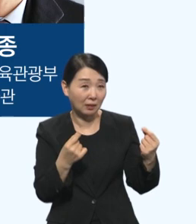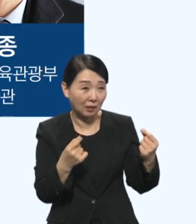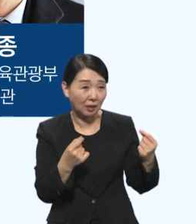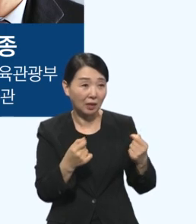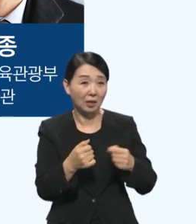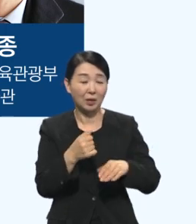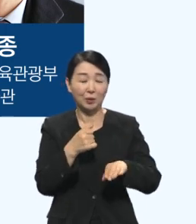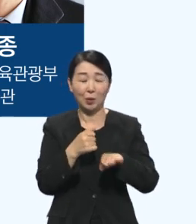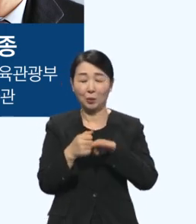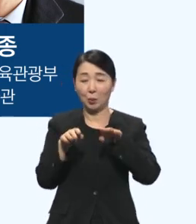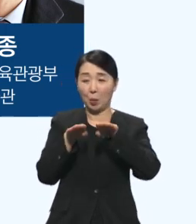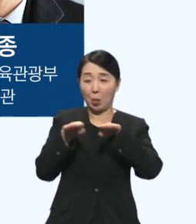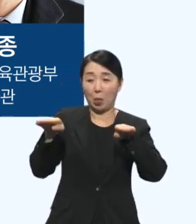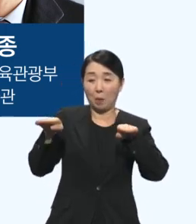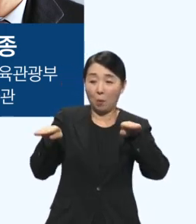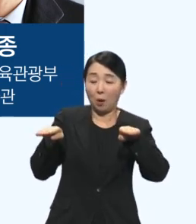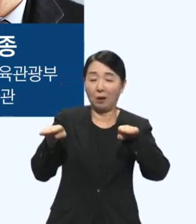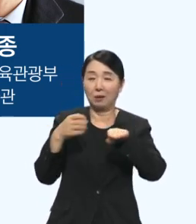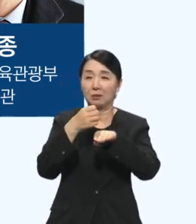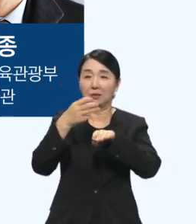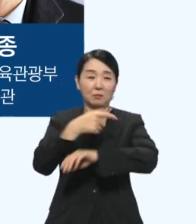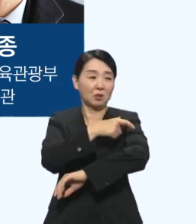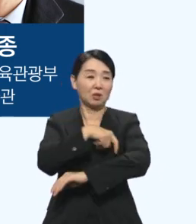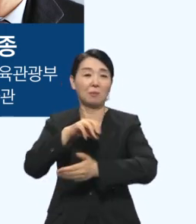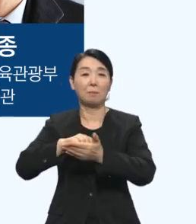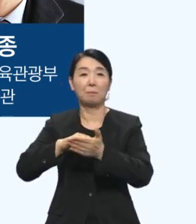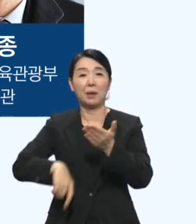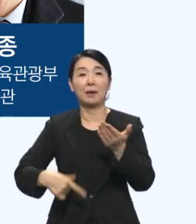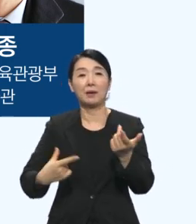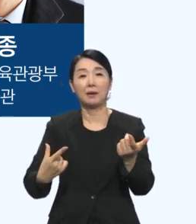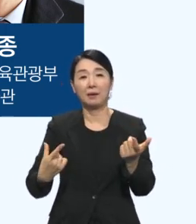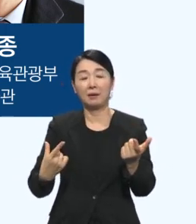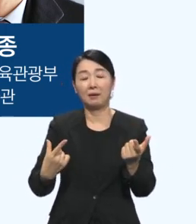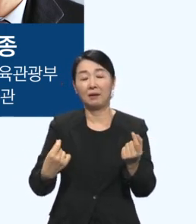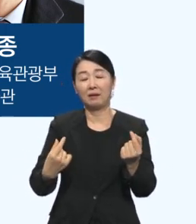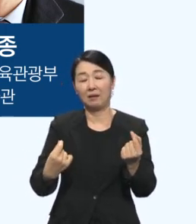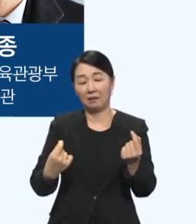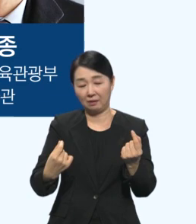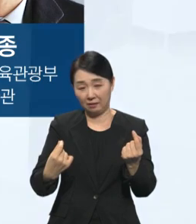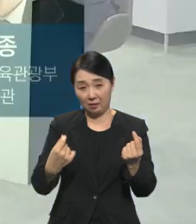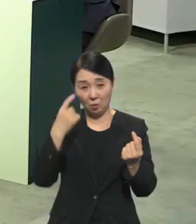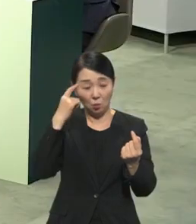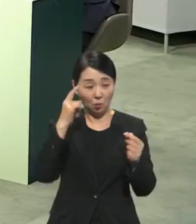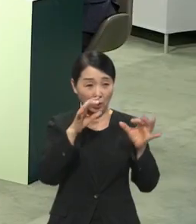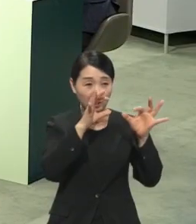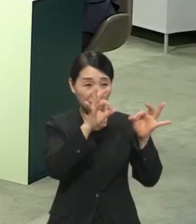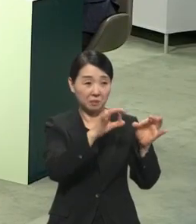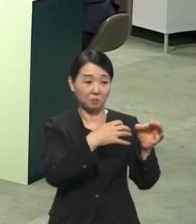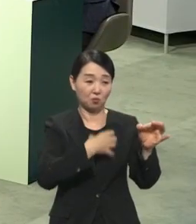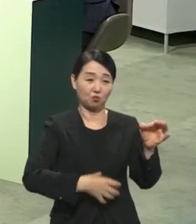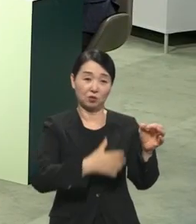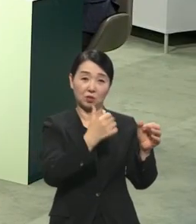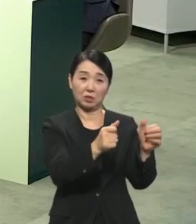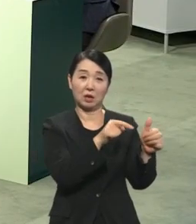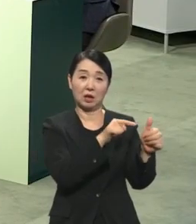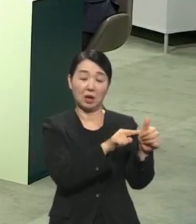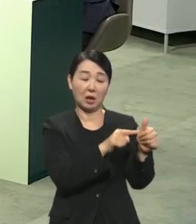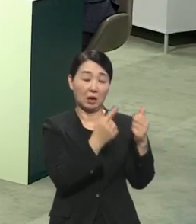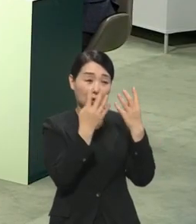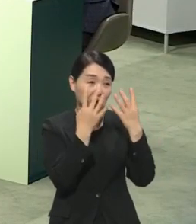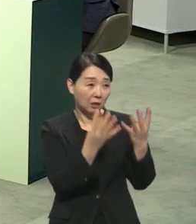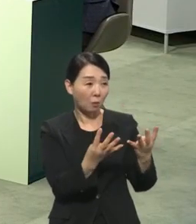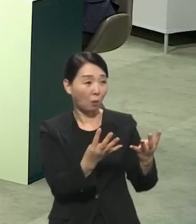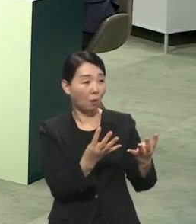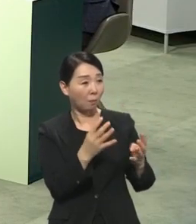위해서 삼성전 임원들은 뺐다 뭐 이런 생각이 들 정도로 사실은 김태우 구청장의 사면 복권이